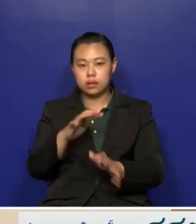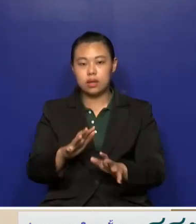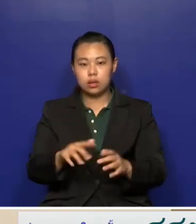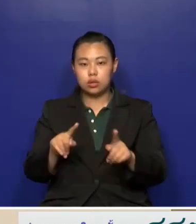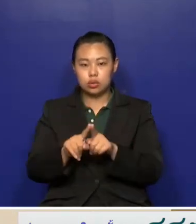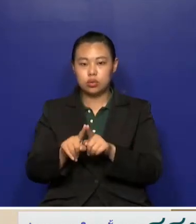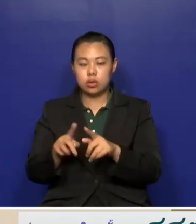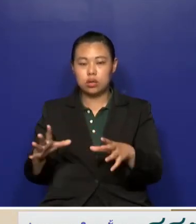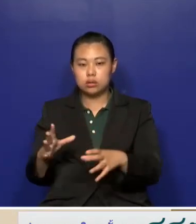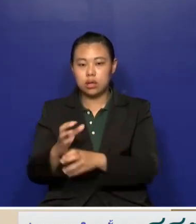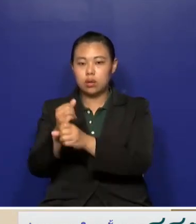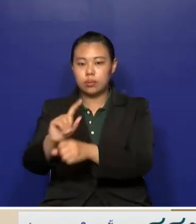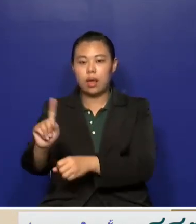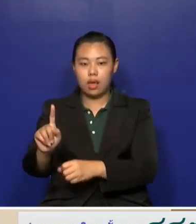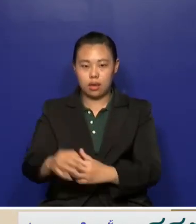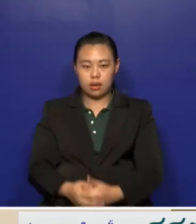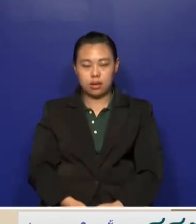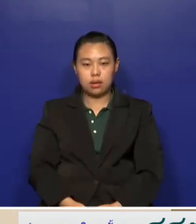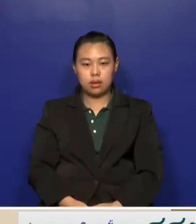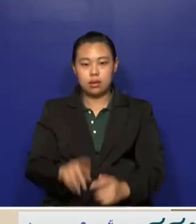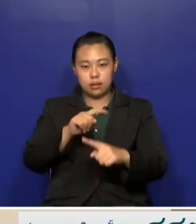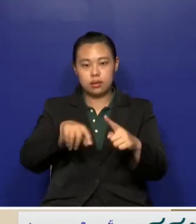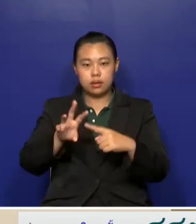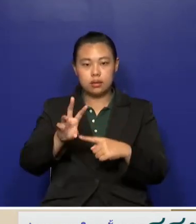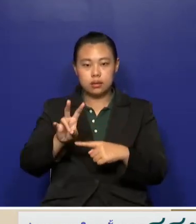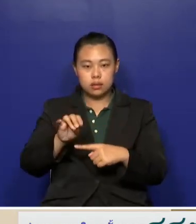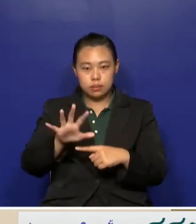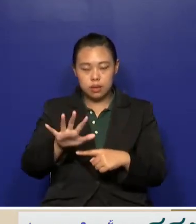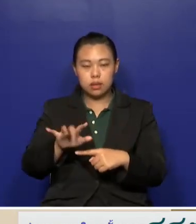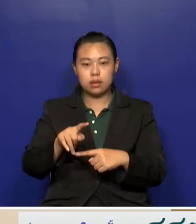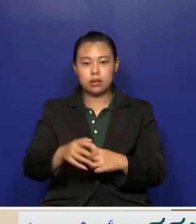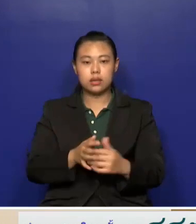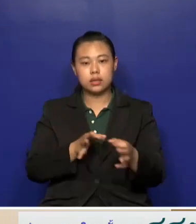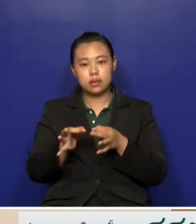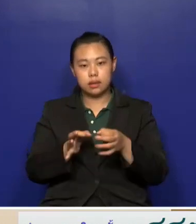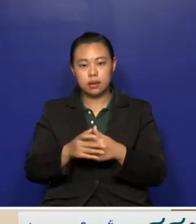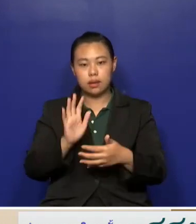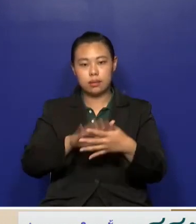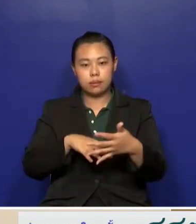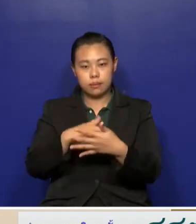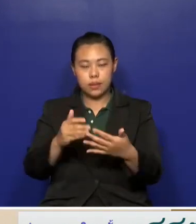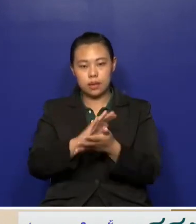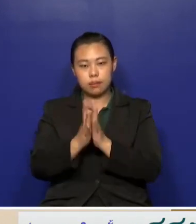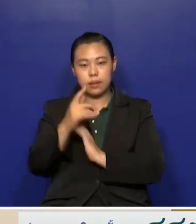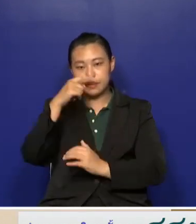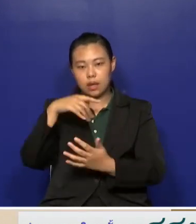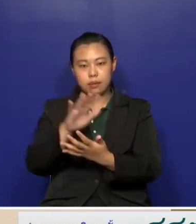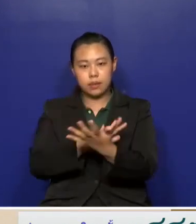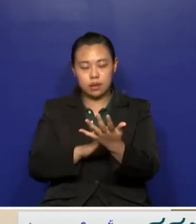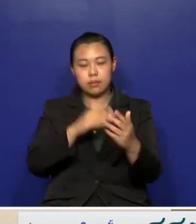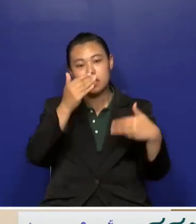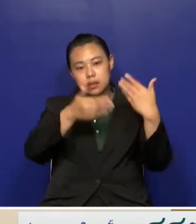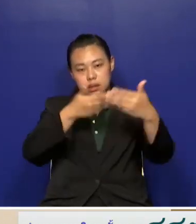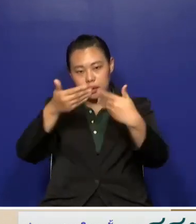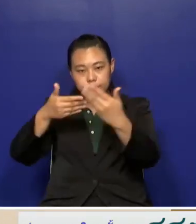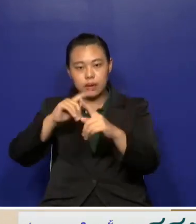ออกมาเป็น 50% 75% เนี่ยนะครับก็เรียนอย่างนี้ครับว่าในแผนการปฏิรูปประเทศเนี่ยกำหนดกิจกรรมเอาไว้นะครับว่